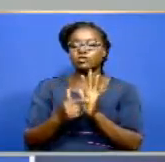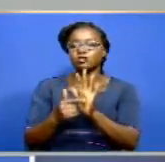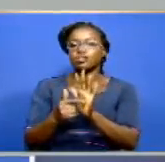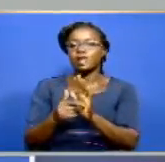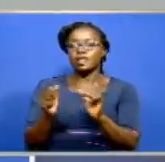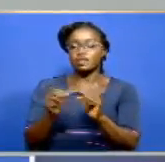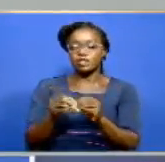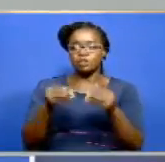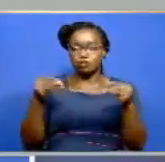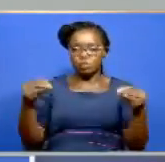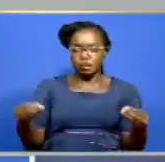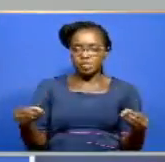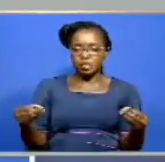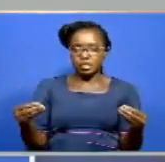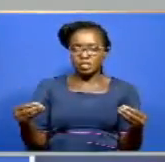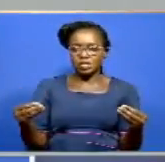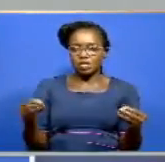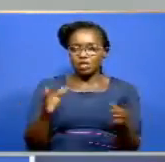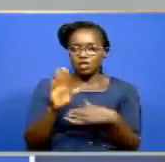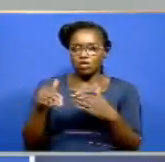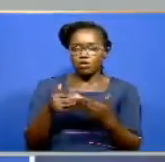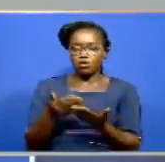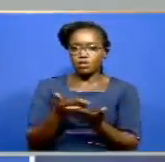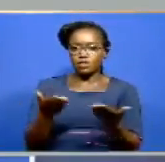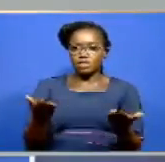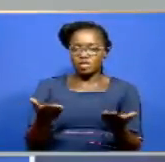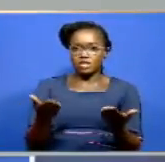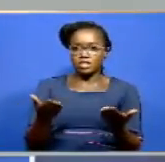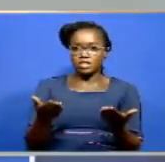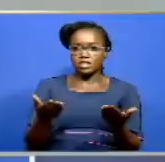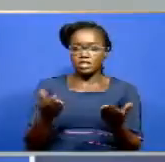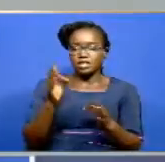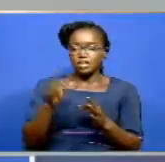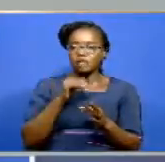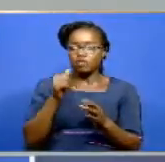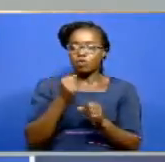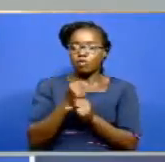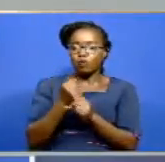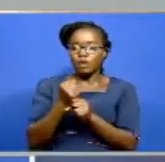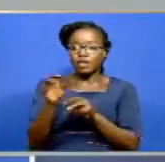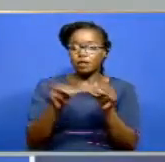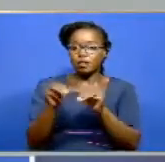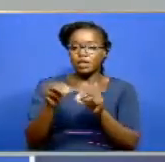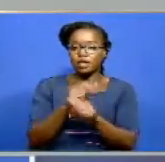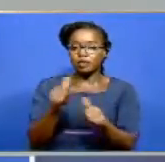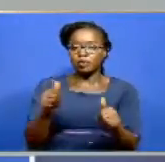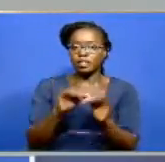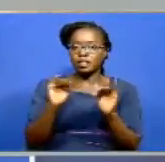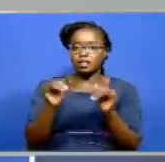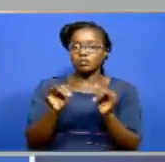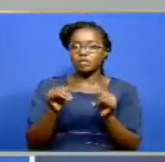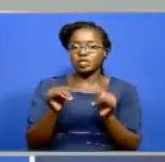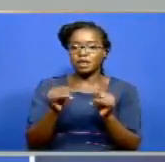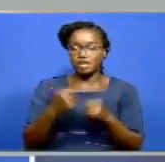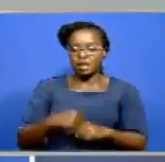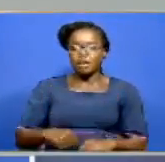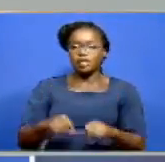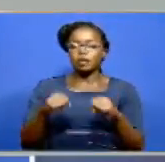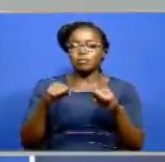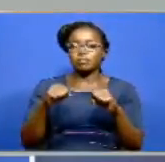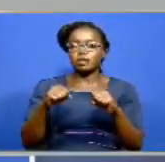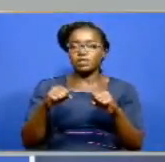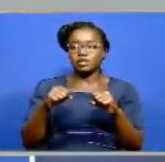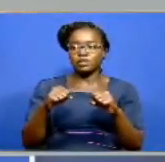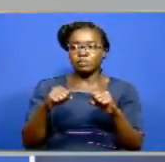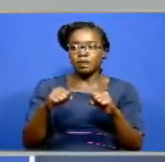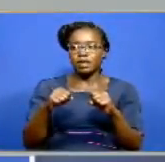newspapers. All this, if not effectively managed, the media has the potential to be as